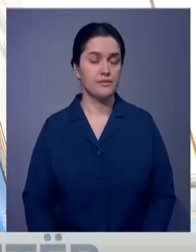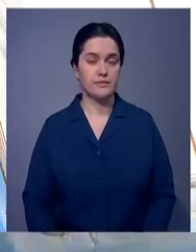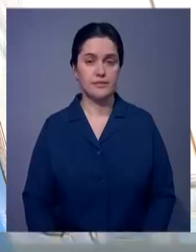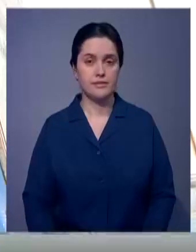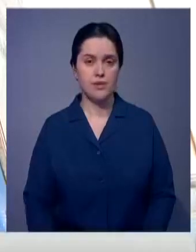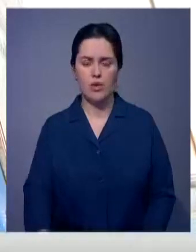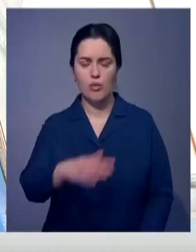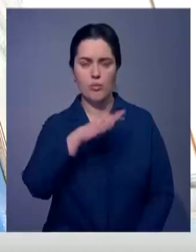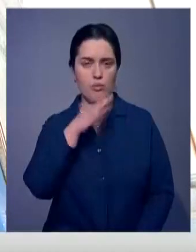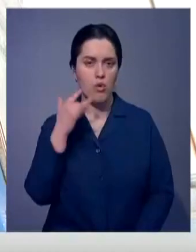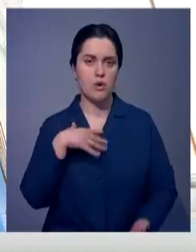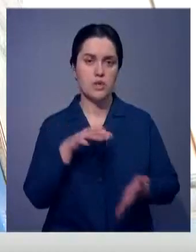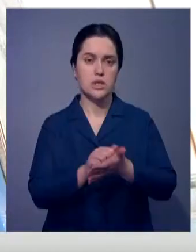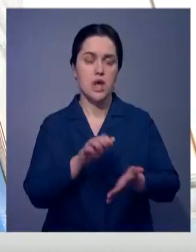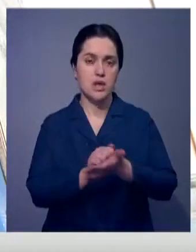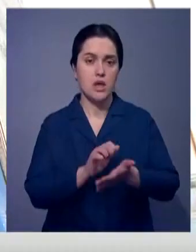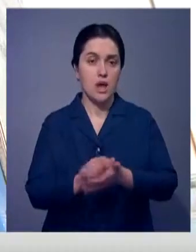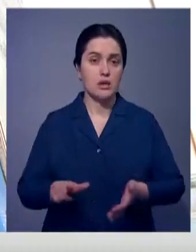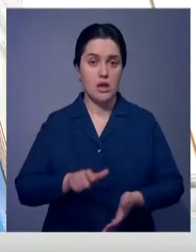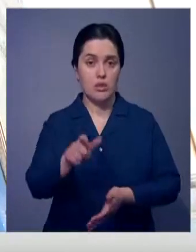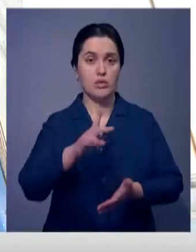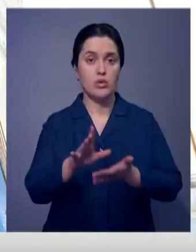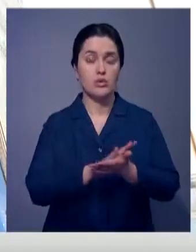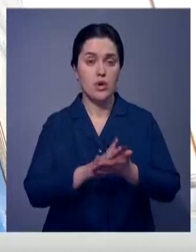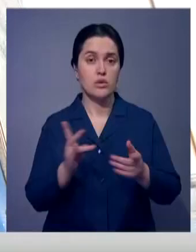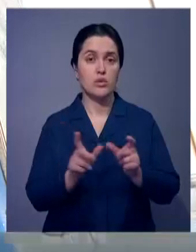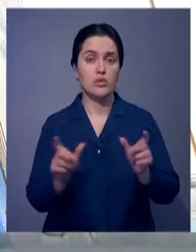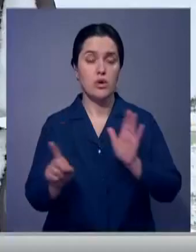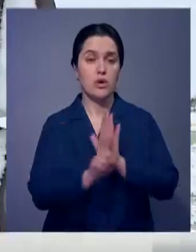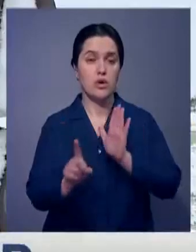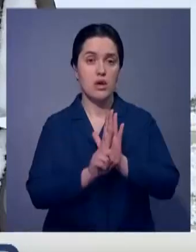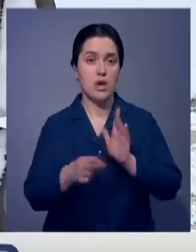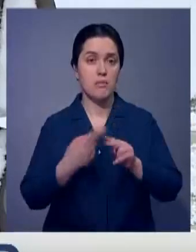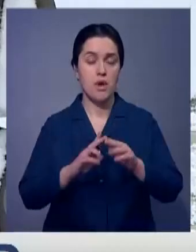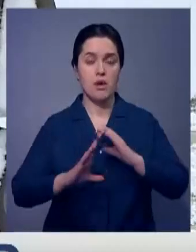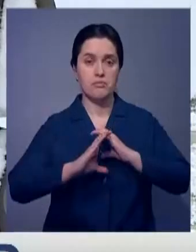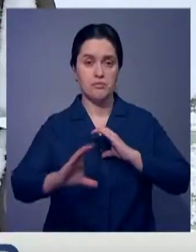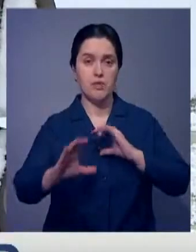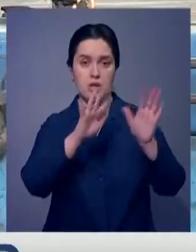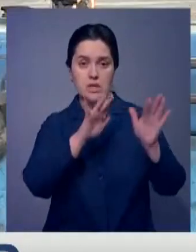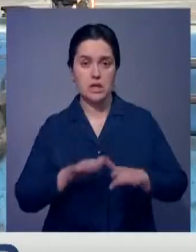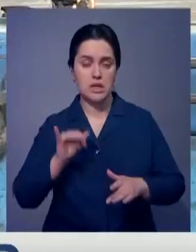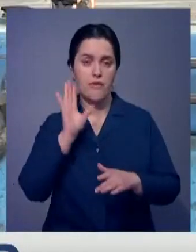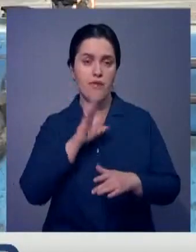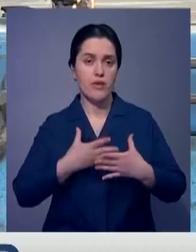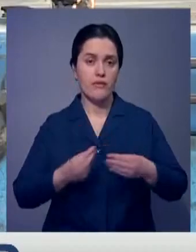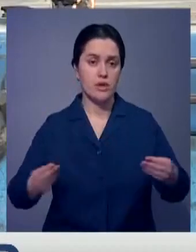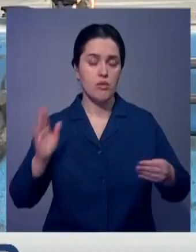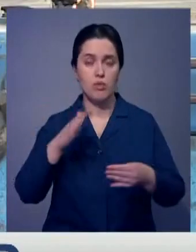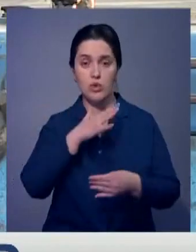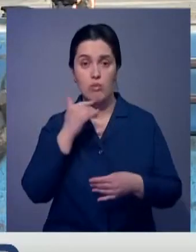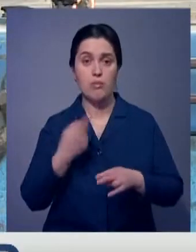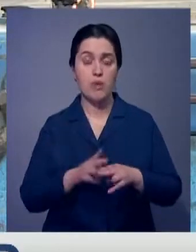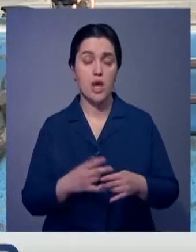Дел в селе много. Без нормальной дороги всем плохо. Маленьким же в школу нужно идти. А снега в этом году много. И воды, наверное, весной будет немало.